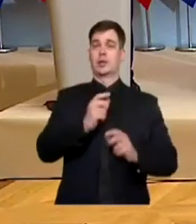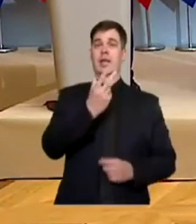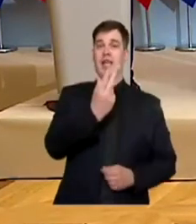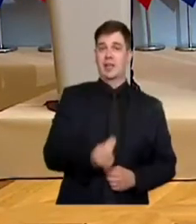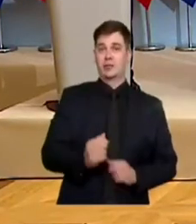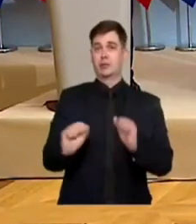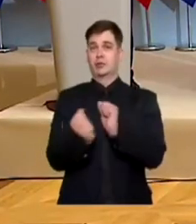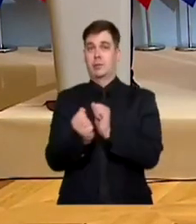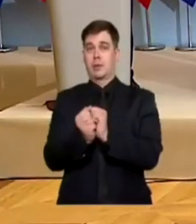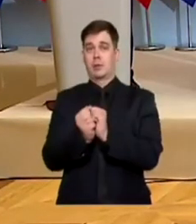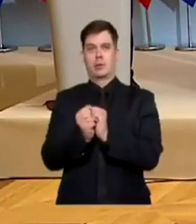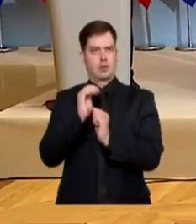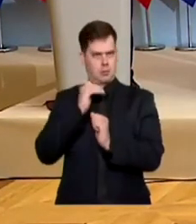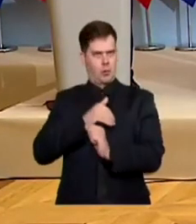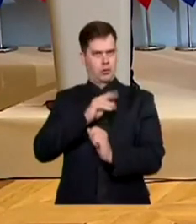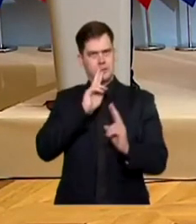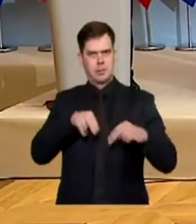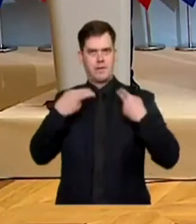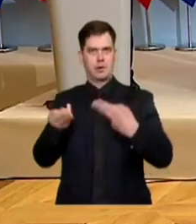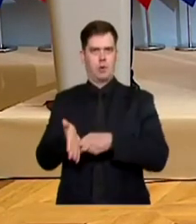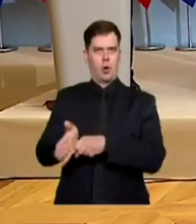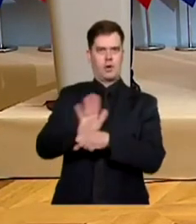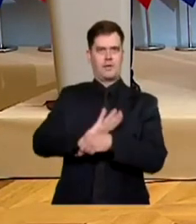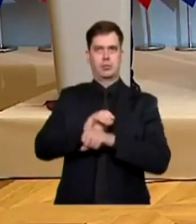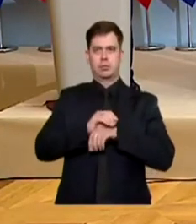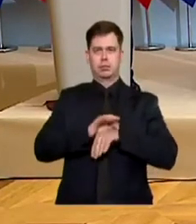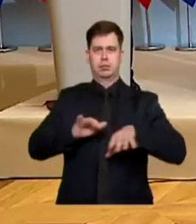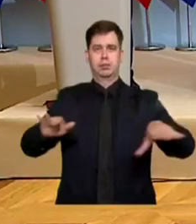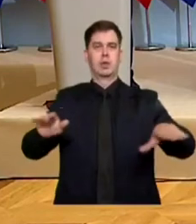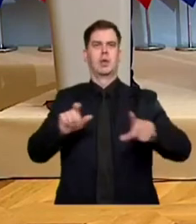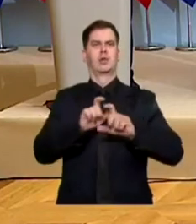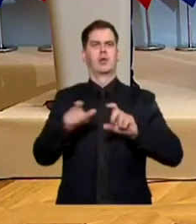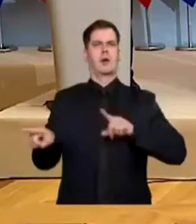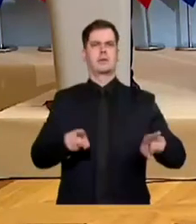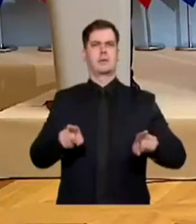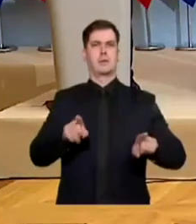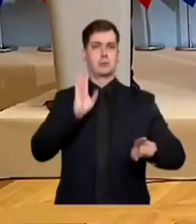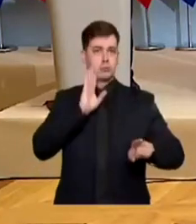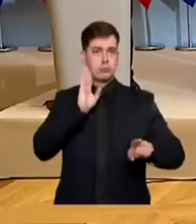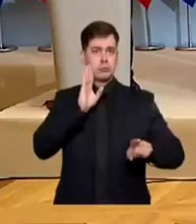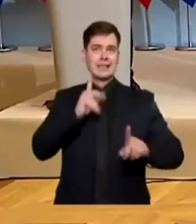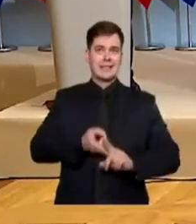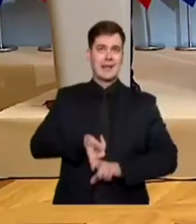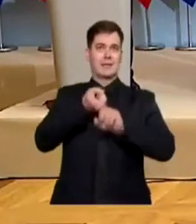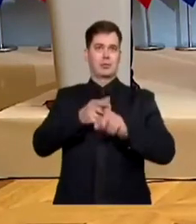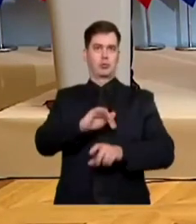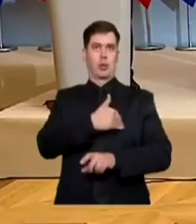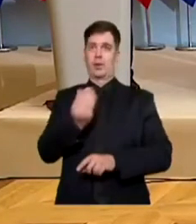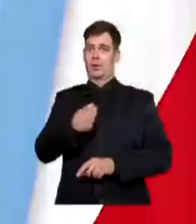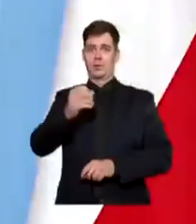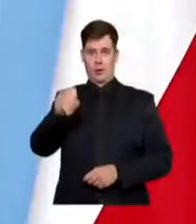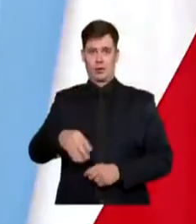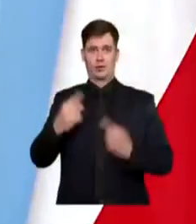sezonu grypowego możemy mieć podobny nawrót epidemii koronawirusa jak obecnie? Czy to oznaczałoby, że sytuacja będzie jeszcze gorsza niż